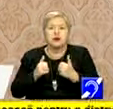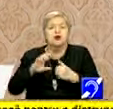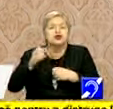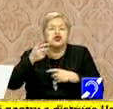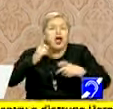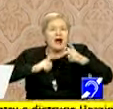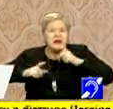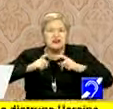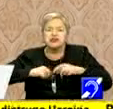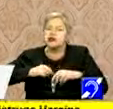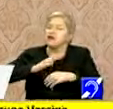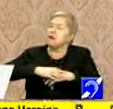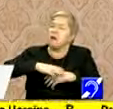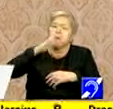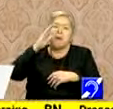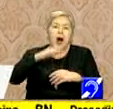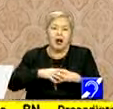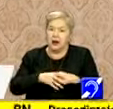rezistență incredibilă